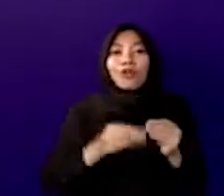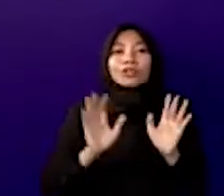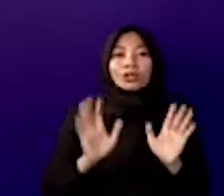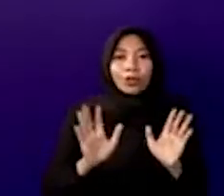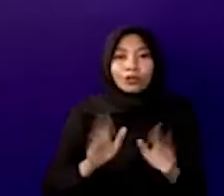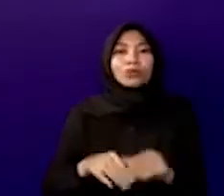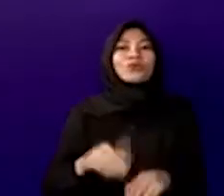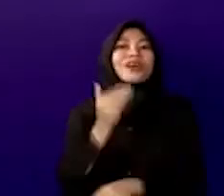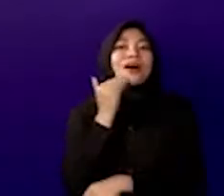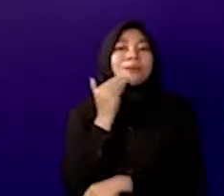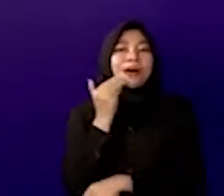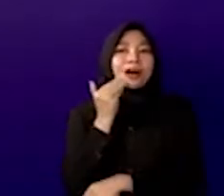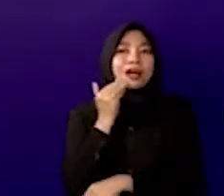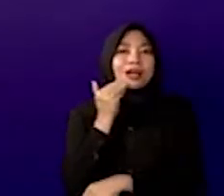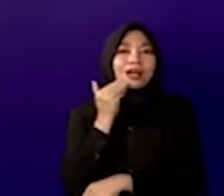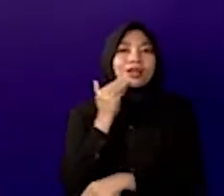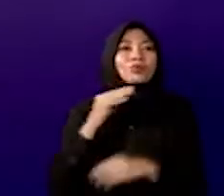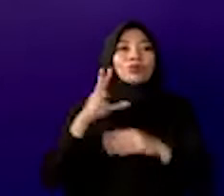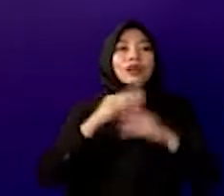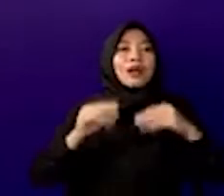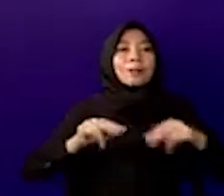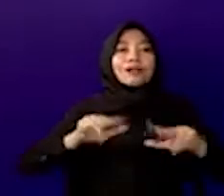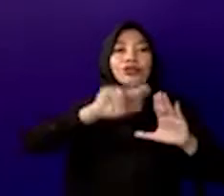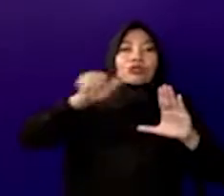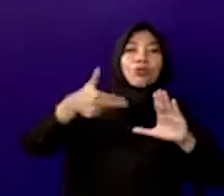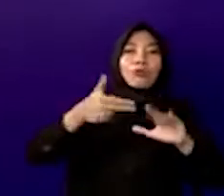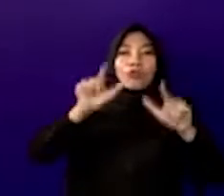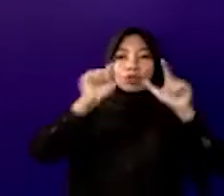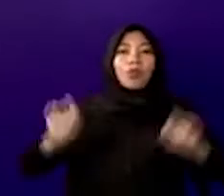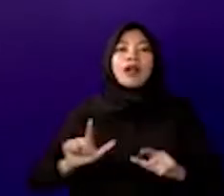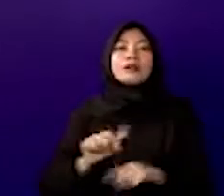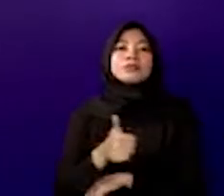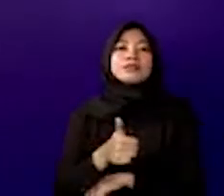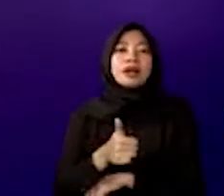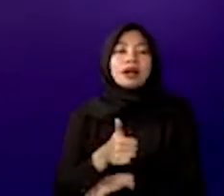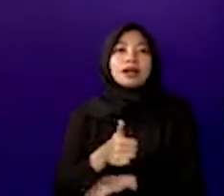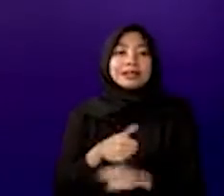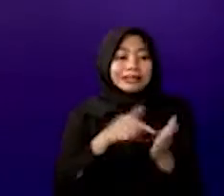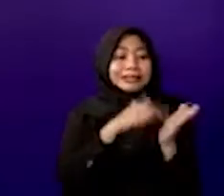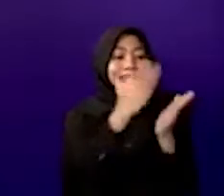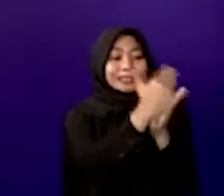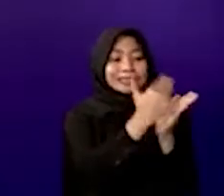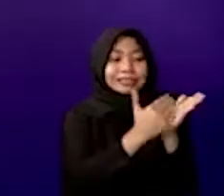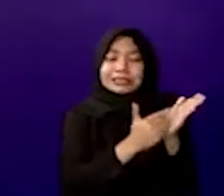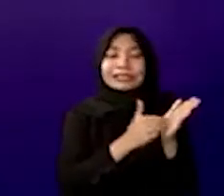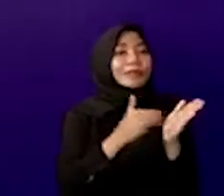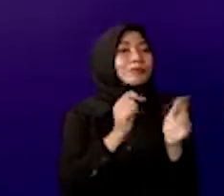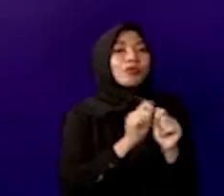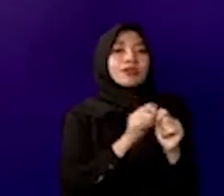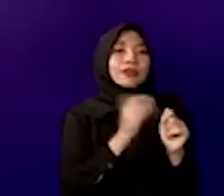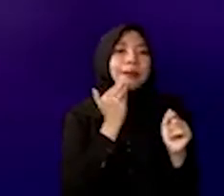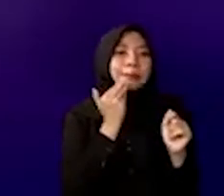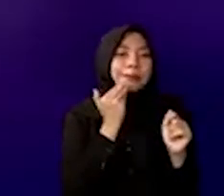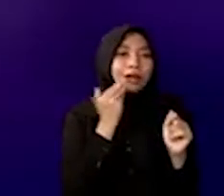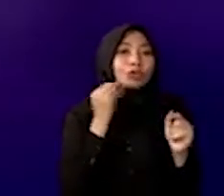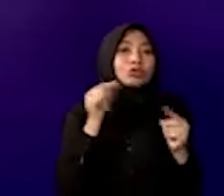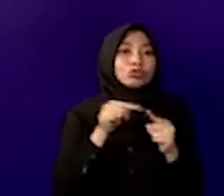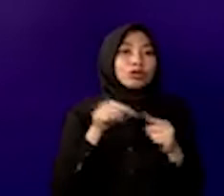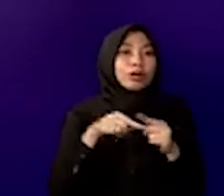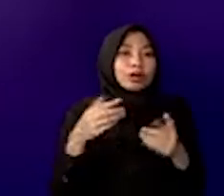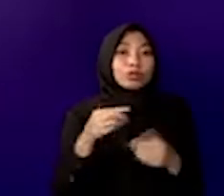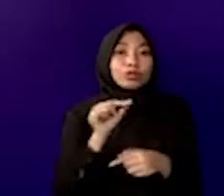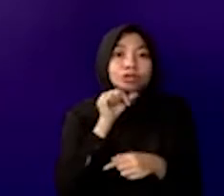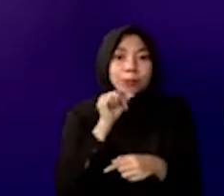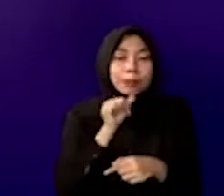rapatnya bisa bukan rapat fisik tetapi bisa melalui Zoom juga sehingga seluruh kemudahan itu disediakan untuk usaha